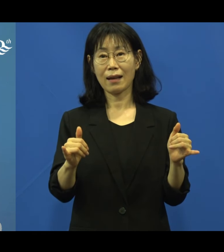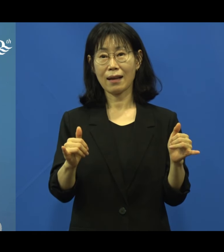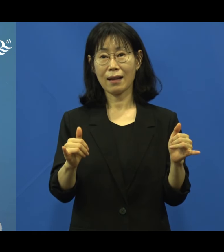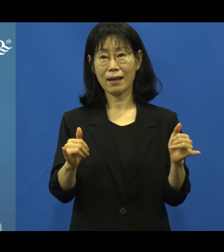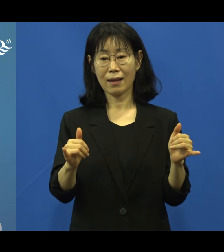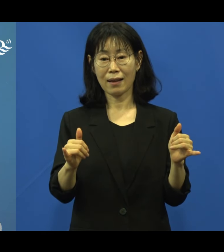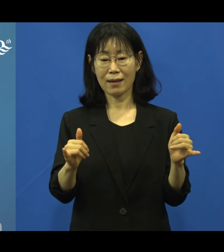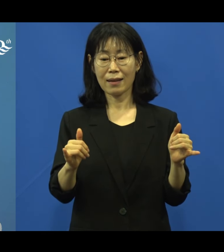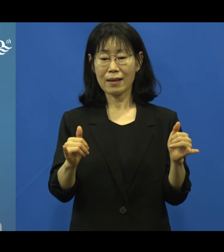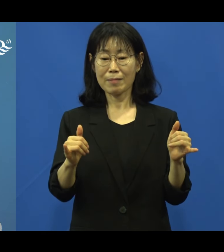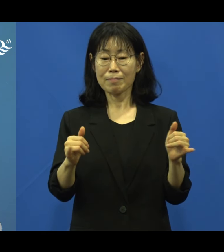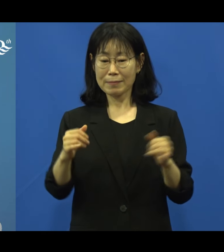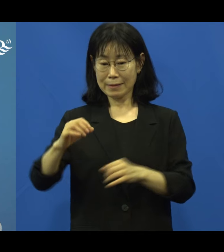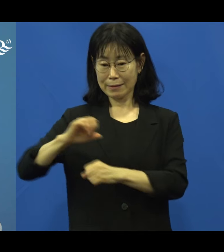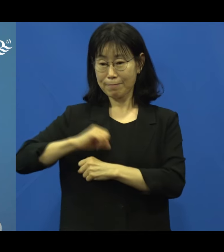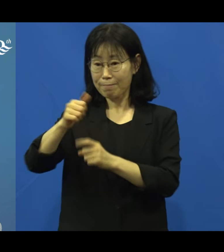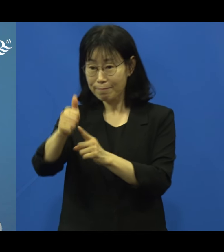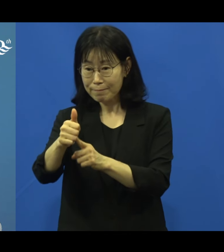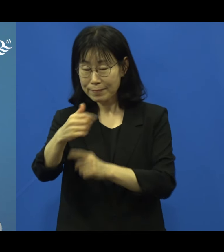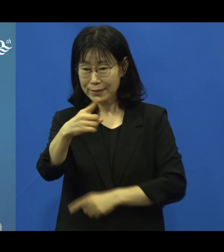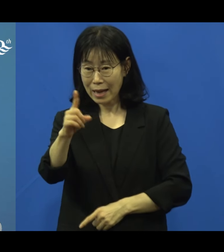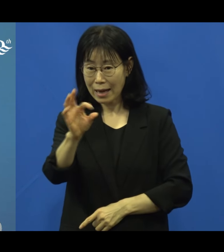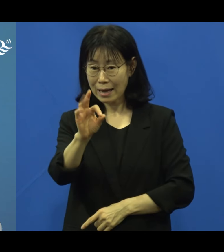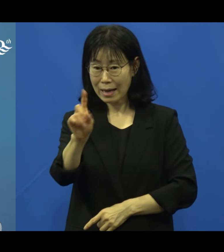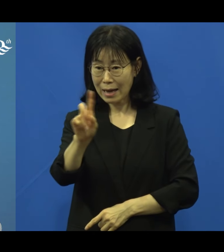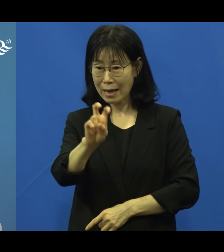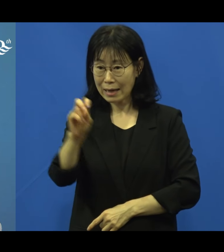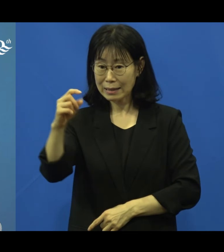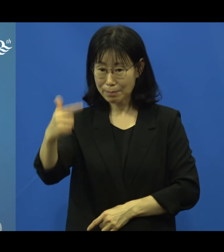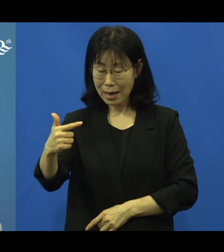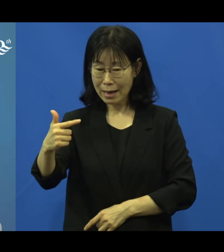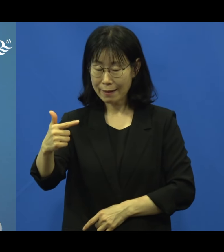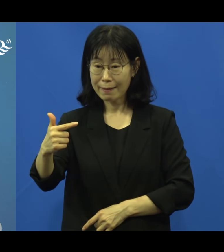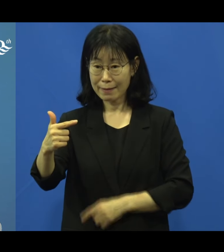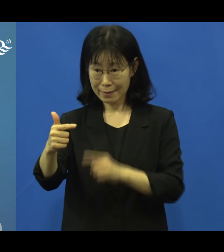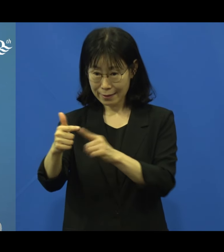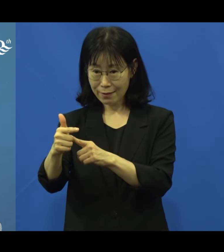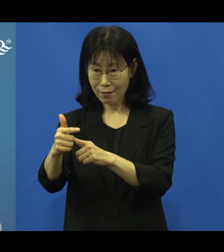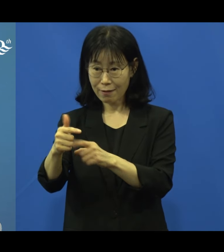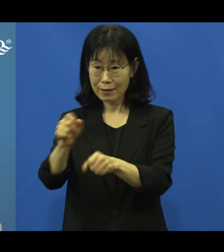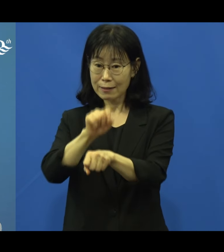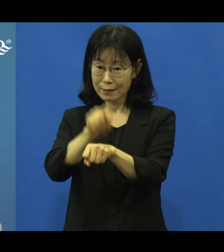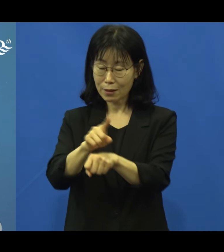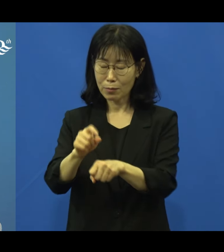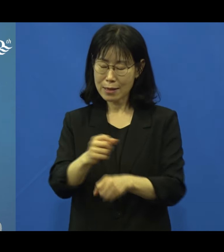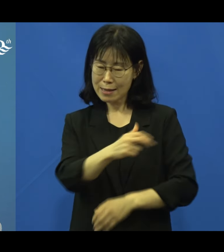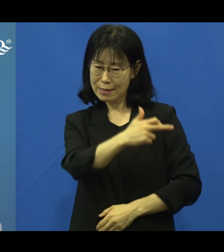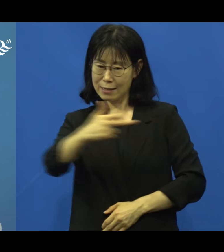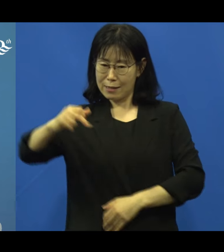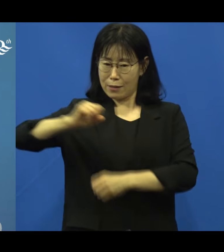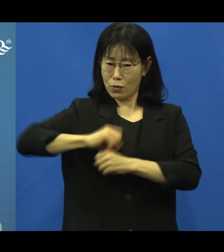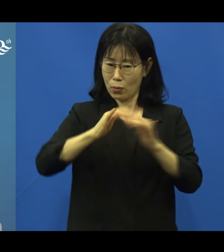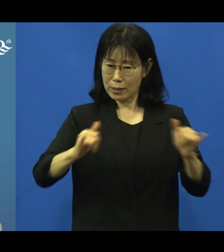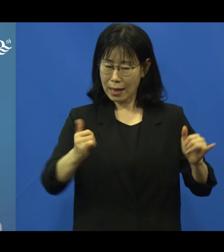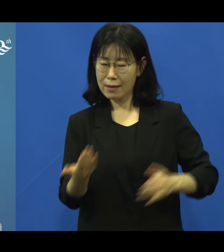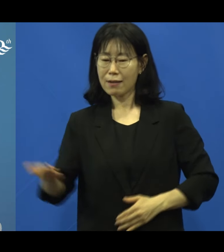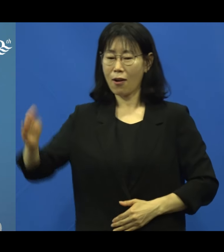이게 오늘 세상의 모습이에요. 집은 엄청 크나 나병 환자들아, 그거와 똑같아.